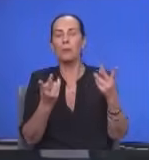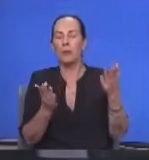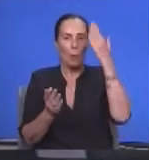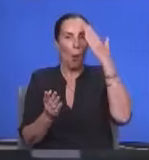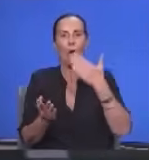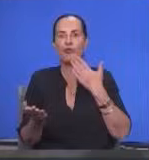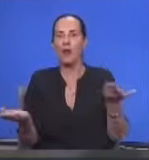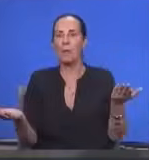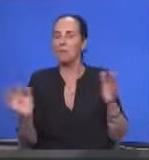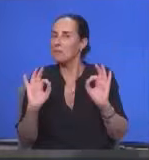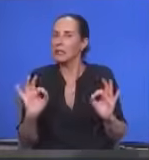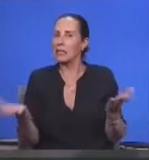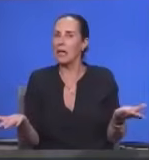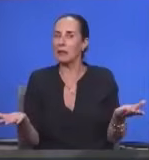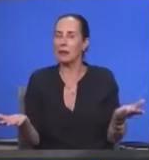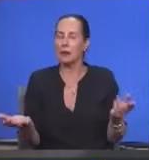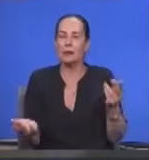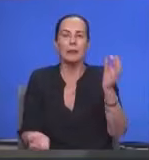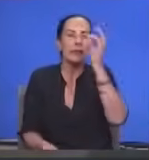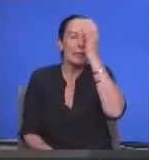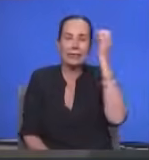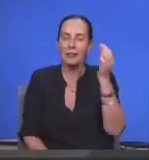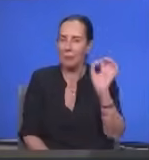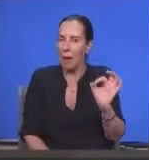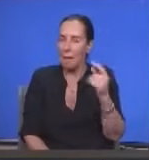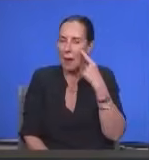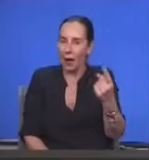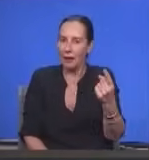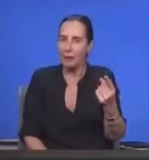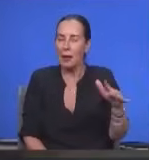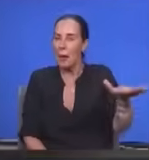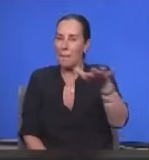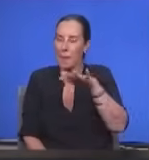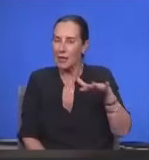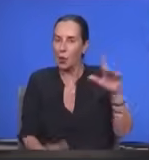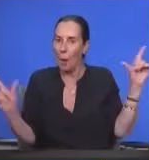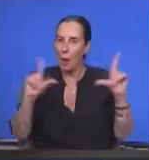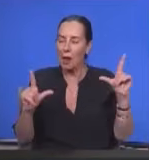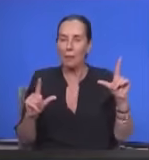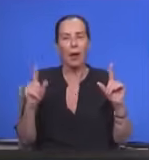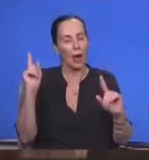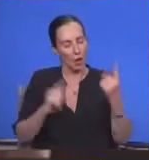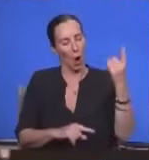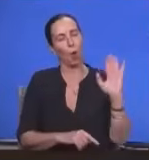לראות, תודה לאל, בסדר. ניסים קטנים , כמו זה שקרה בבית הכנסת או באזור הבילויים, קרו כאן